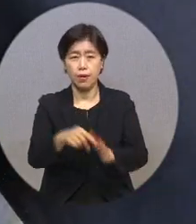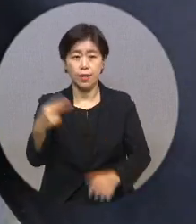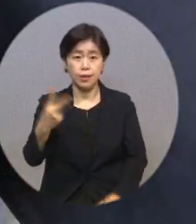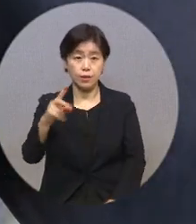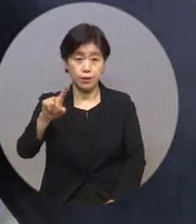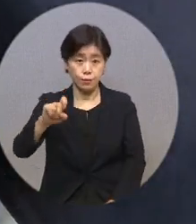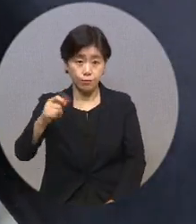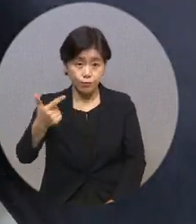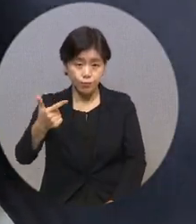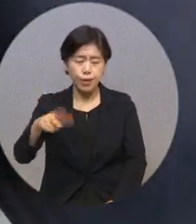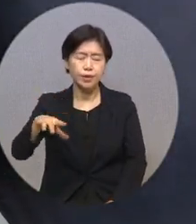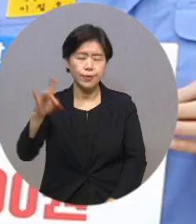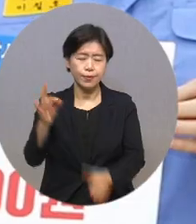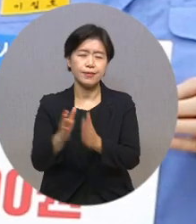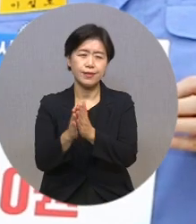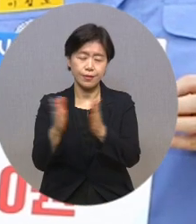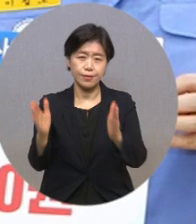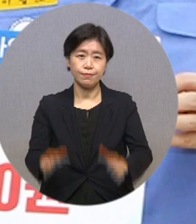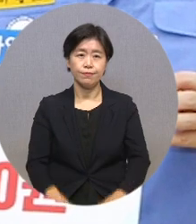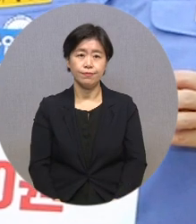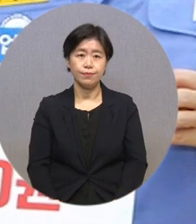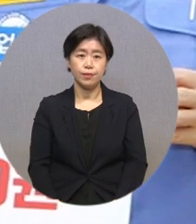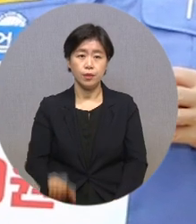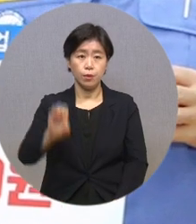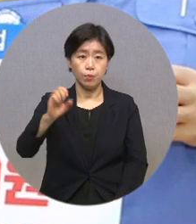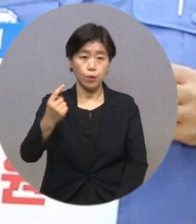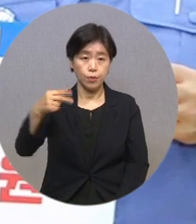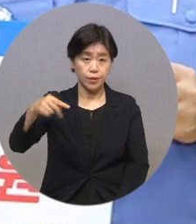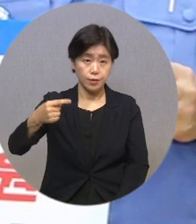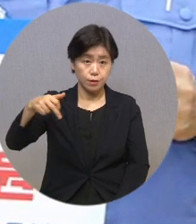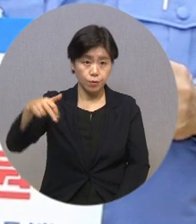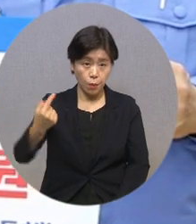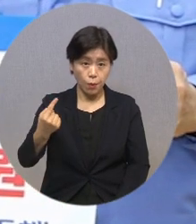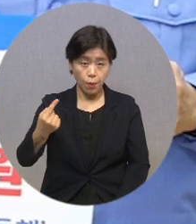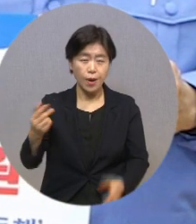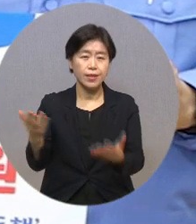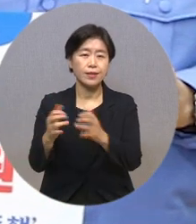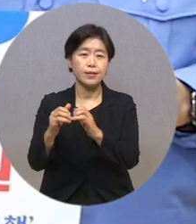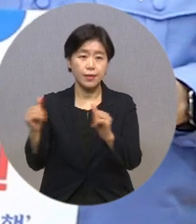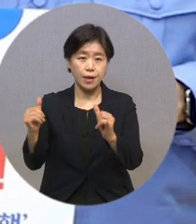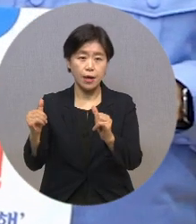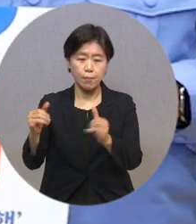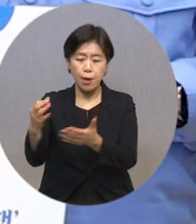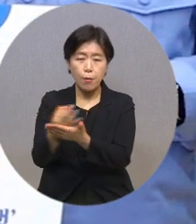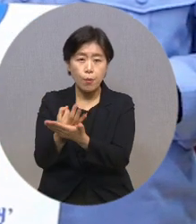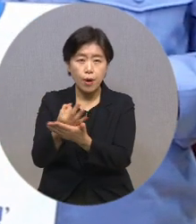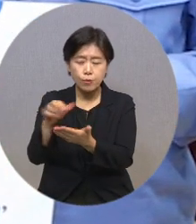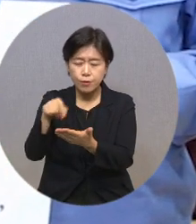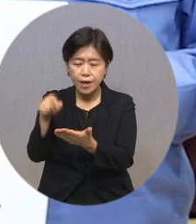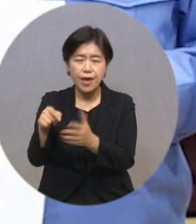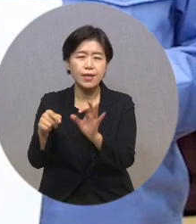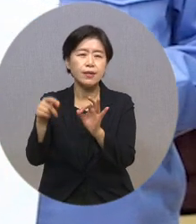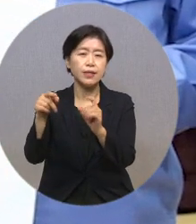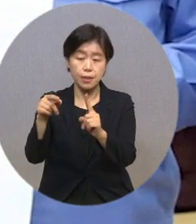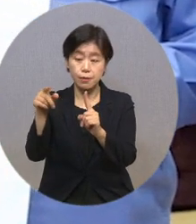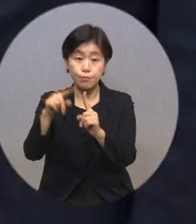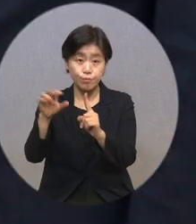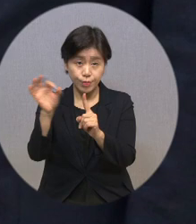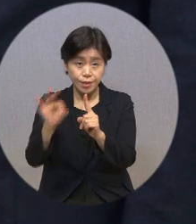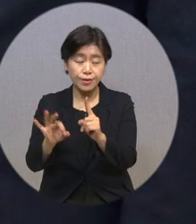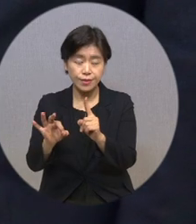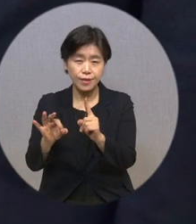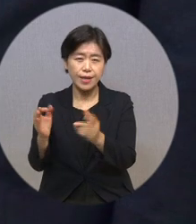2016년에 처음으로 시작했습니다. 포스코 직원들의 급여 1%로 조성된 포스코 1%